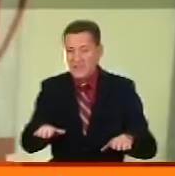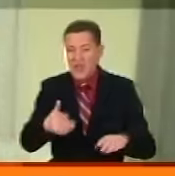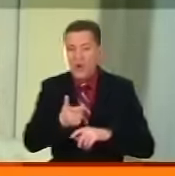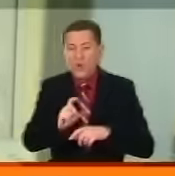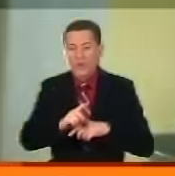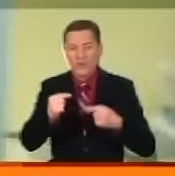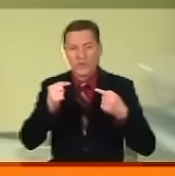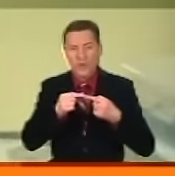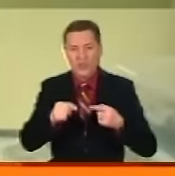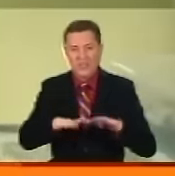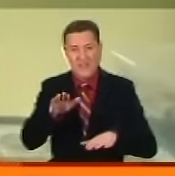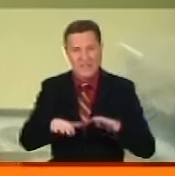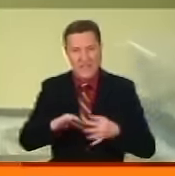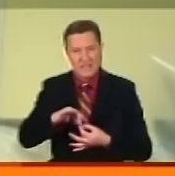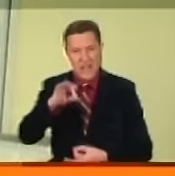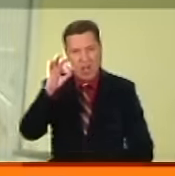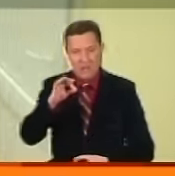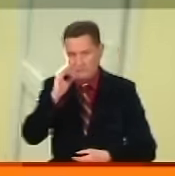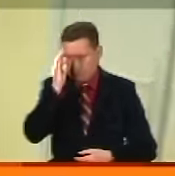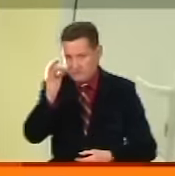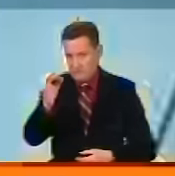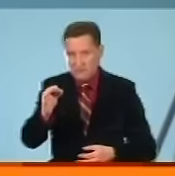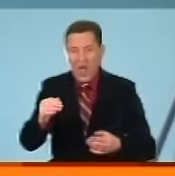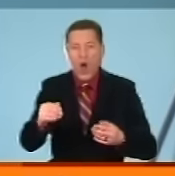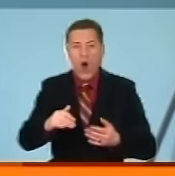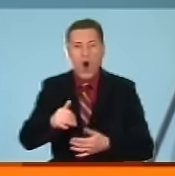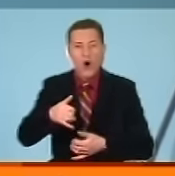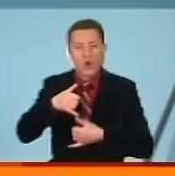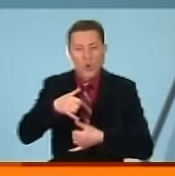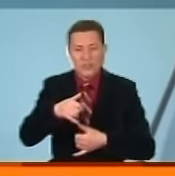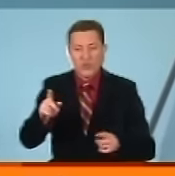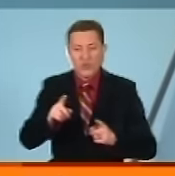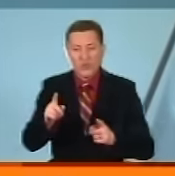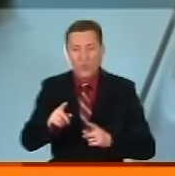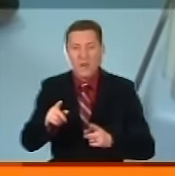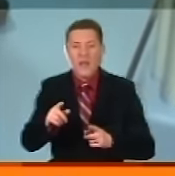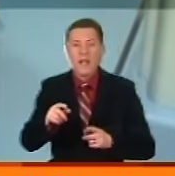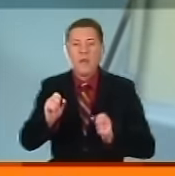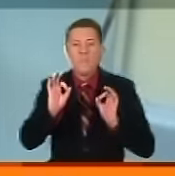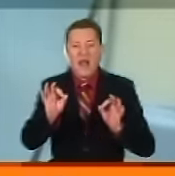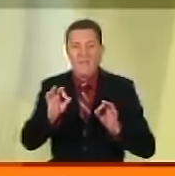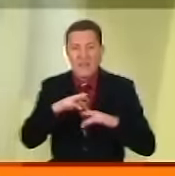дуже точний вес і дуже точний рост. Чому? Тому що для нас це дуже важливо, для того, щоб правильно розрахувати дозу терапії.